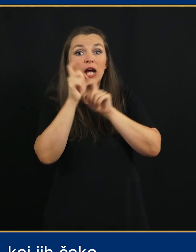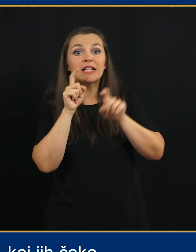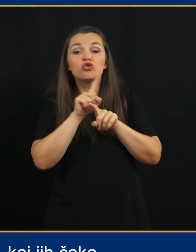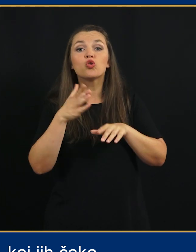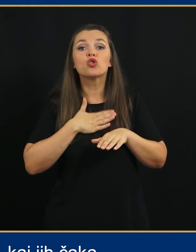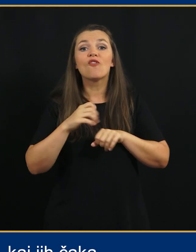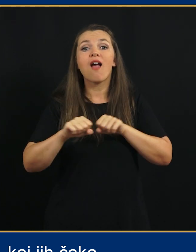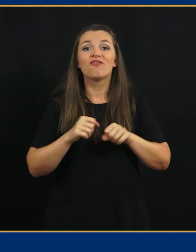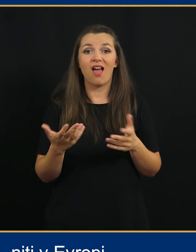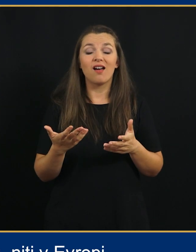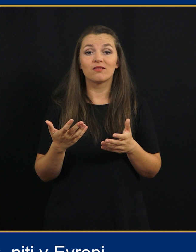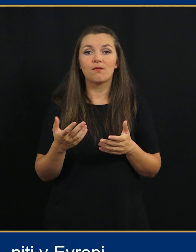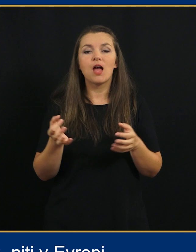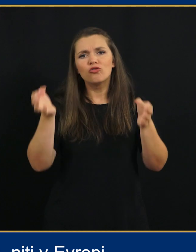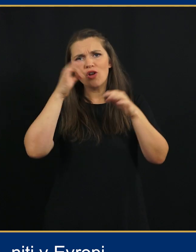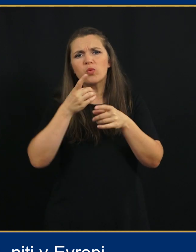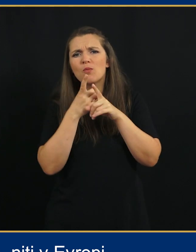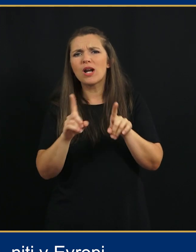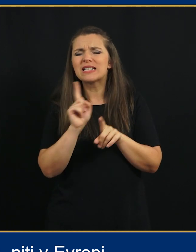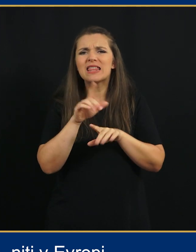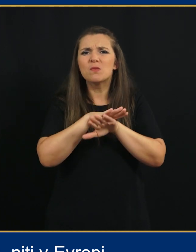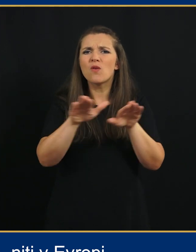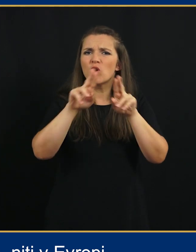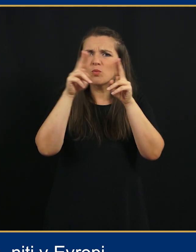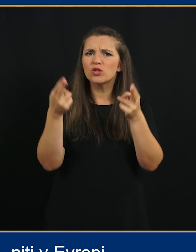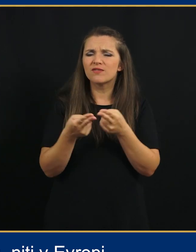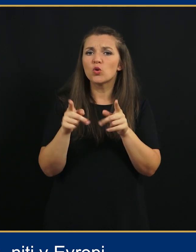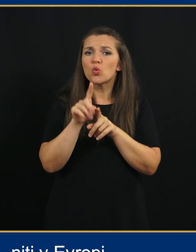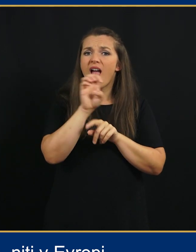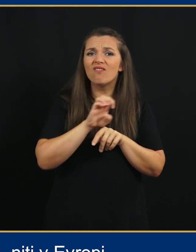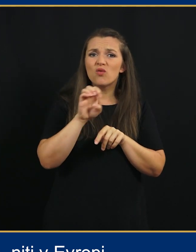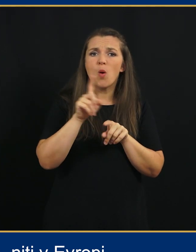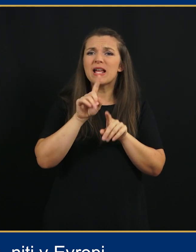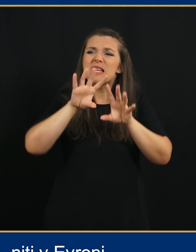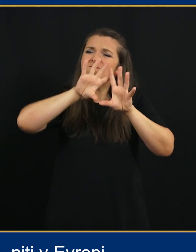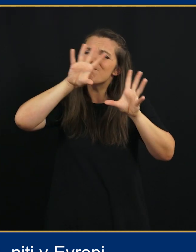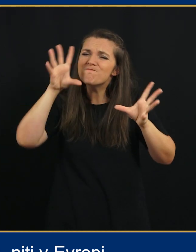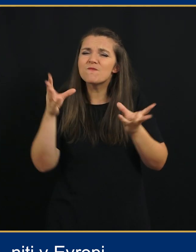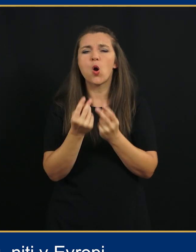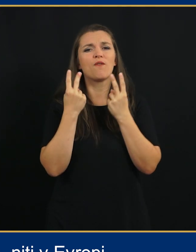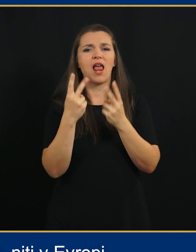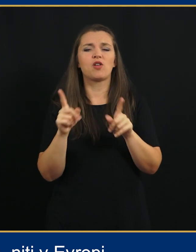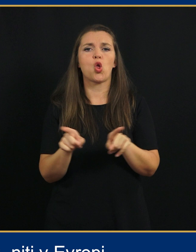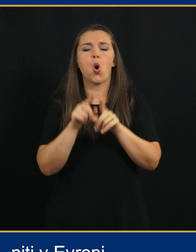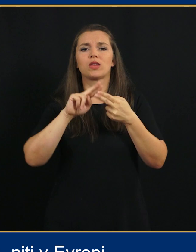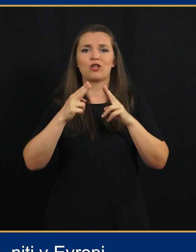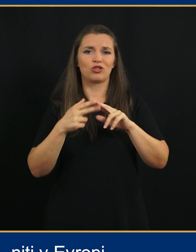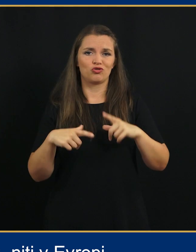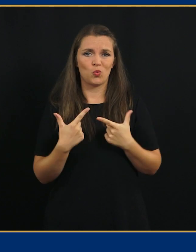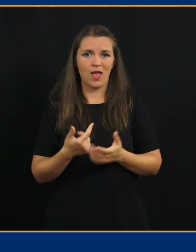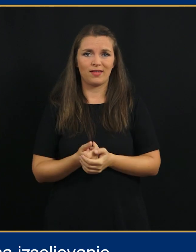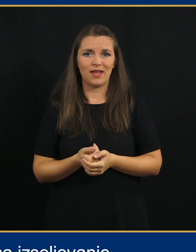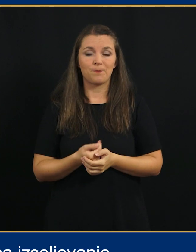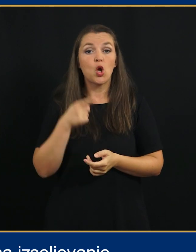do svojih vlad. Žal demokracija ni povsod po svetu, niti v Evropi v celoviti, uveljavljena kot način